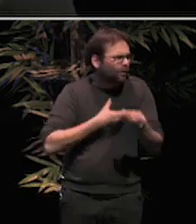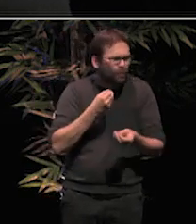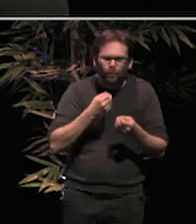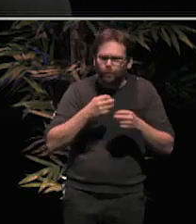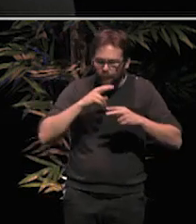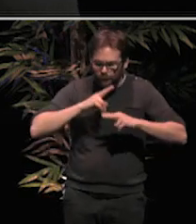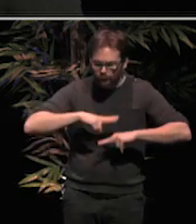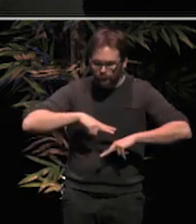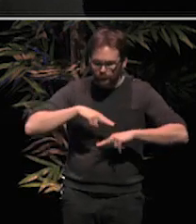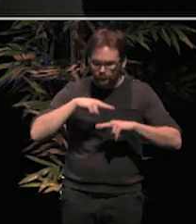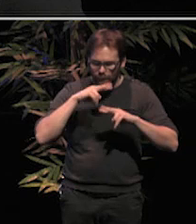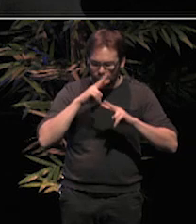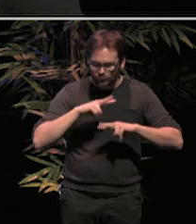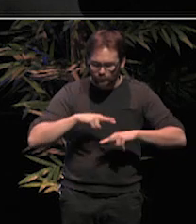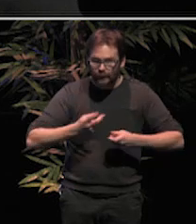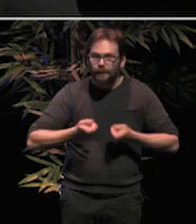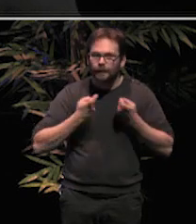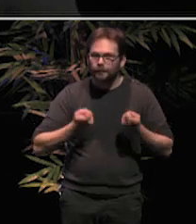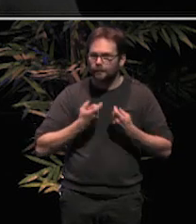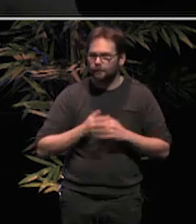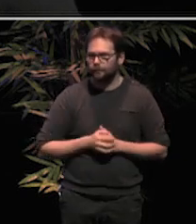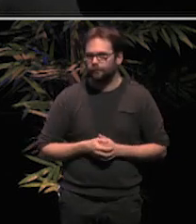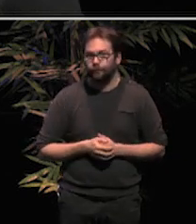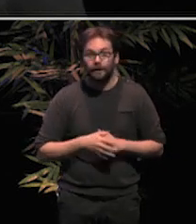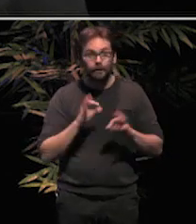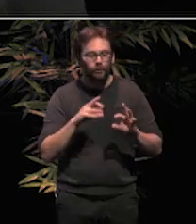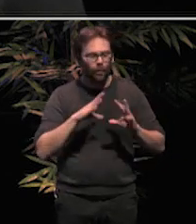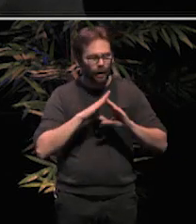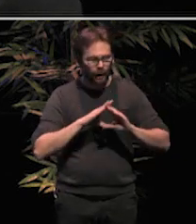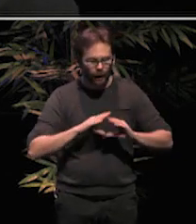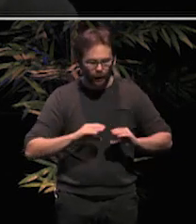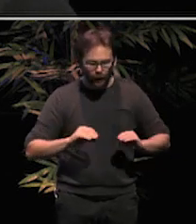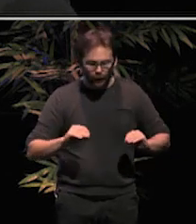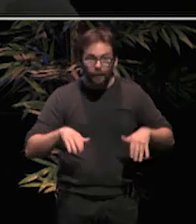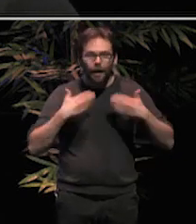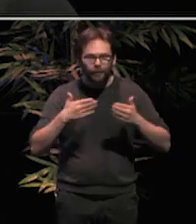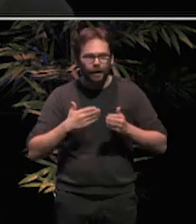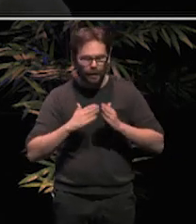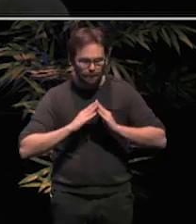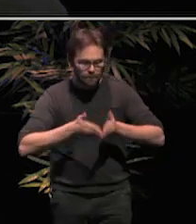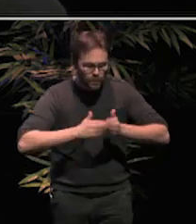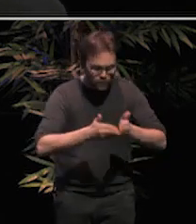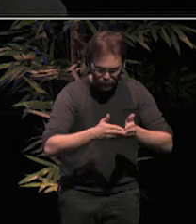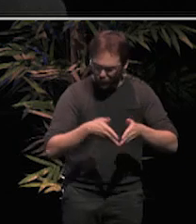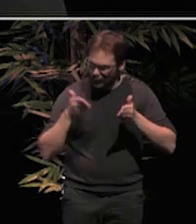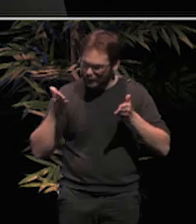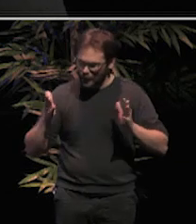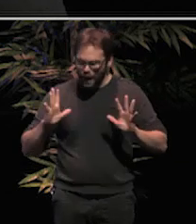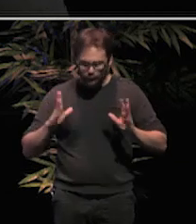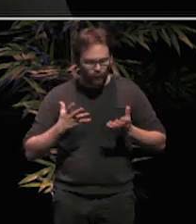de respiration. Et en fait, ce calme en fait, me permet après en mer de prendre des bonnes décisions. Donc je